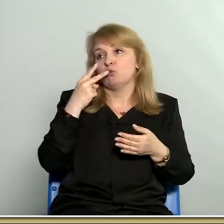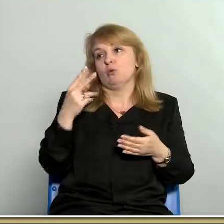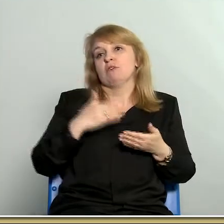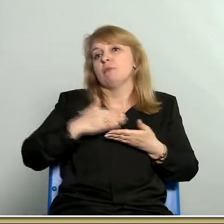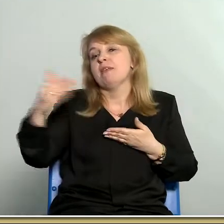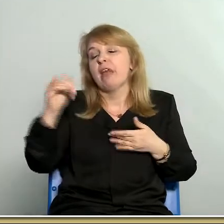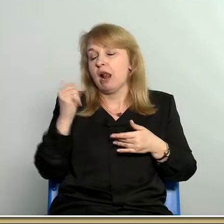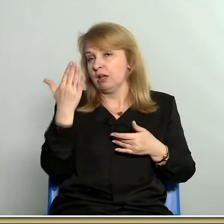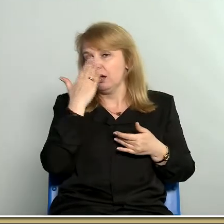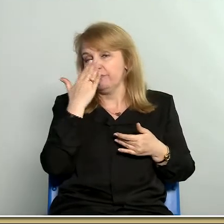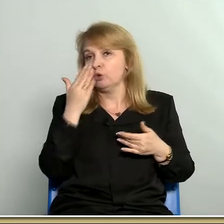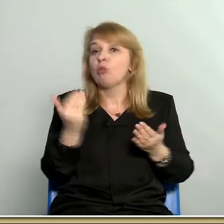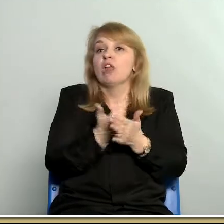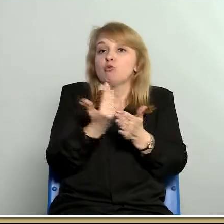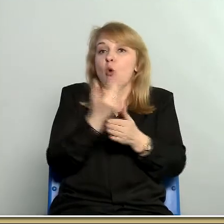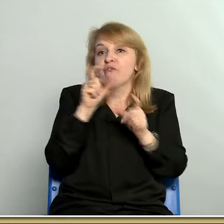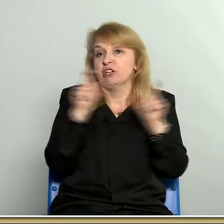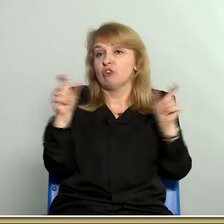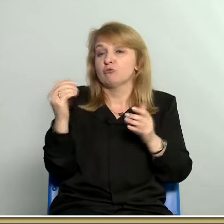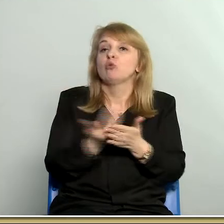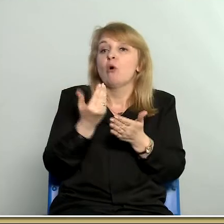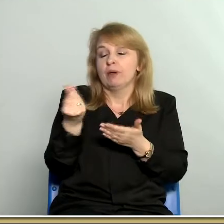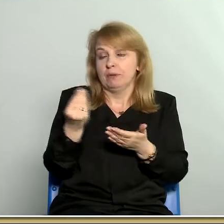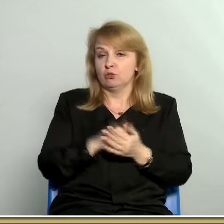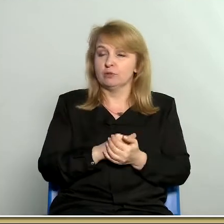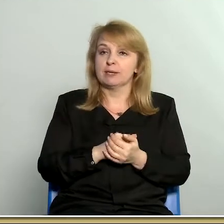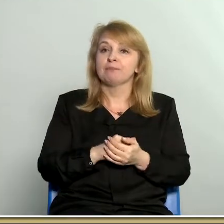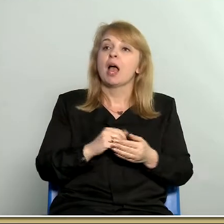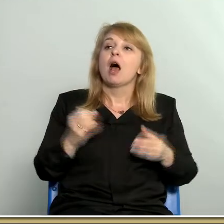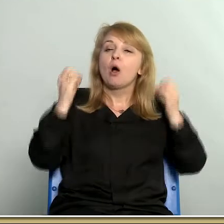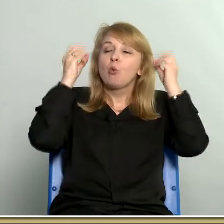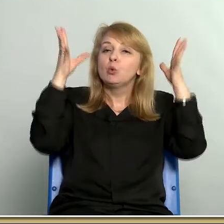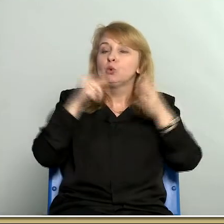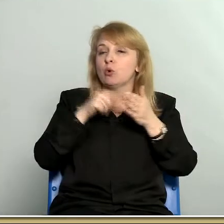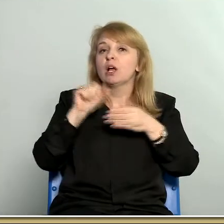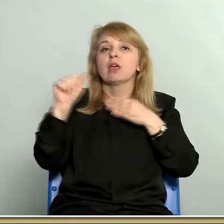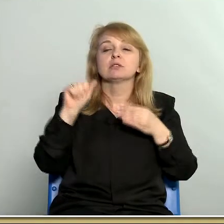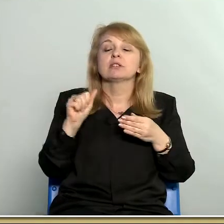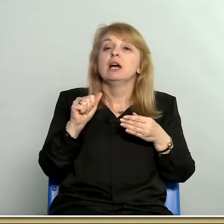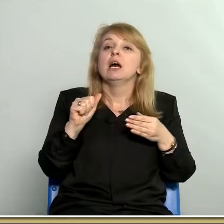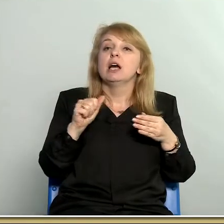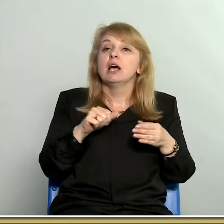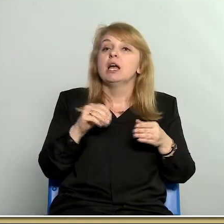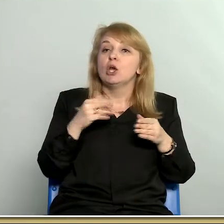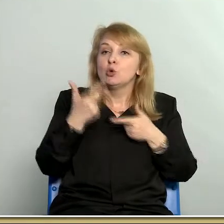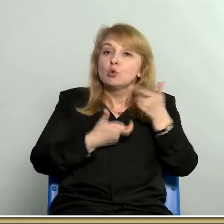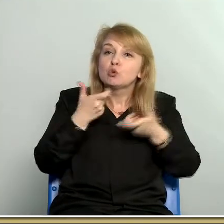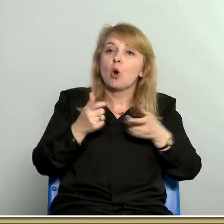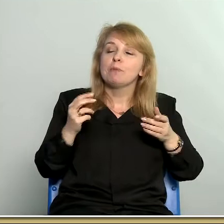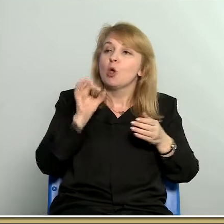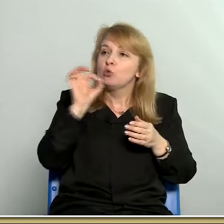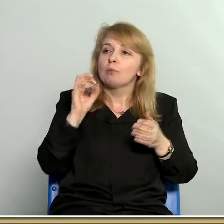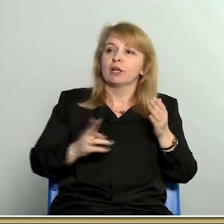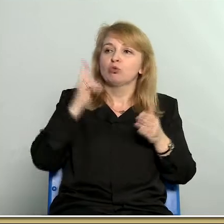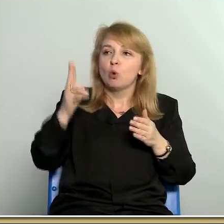to, co ma się zadziać w nowej perspektywie. Następnie e-kultura, oczywiście wszystkie inwestycje zmierzające do tego, aby zwiększyć dostępność